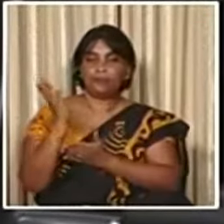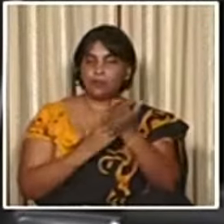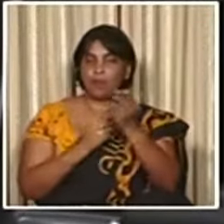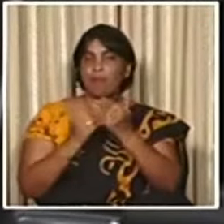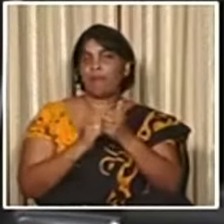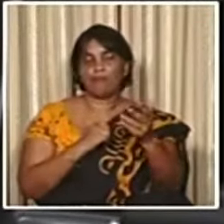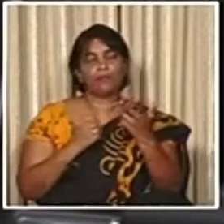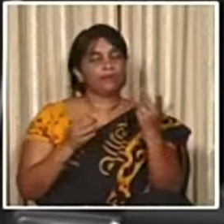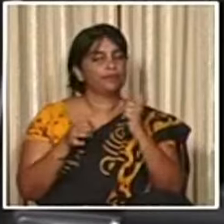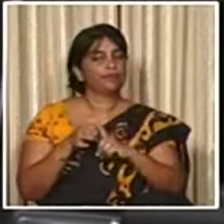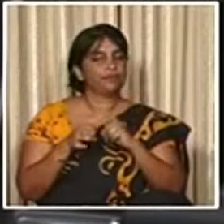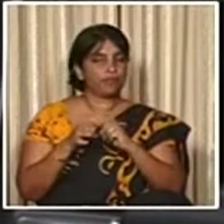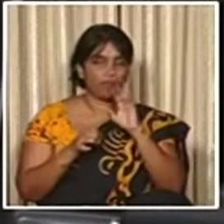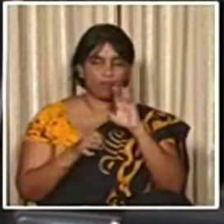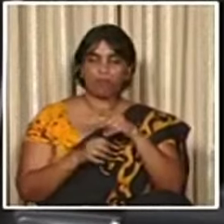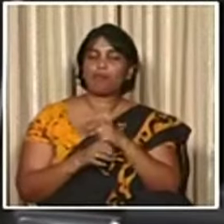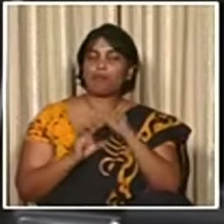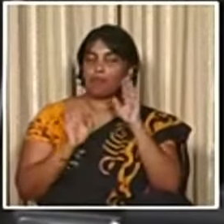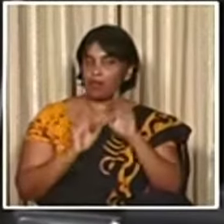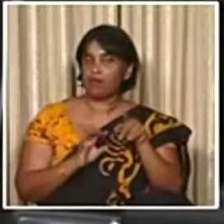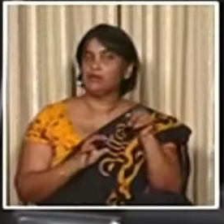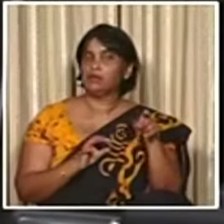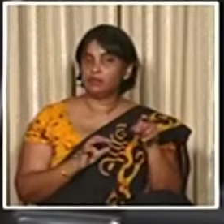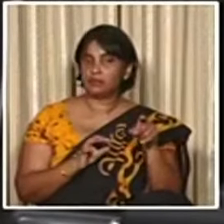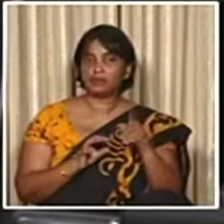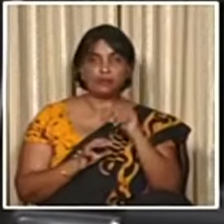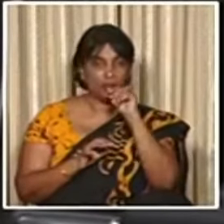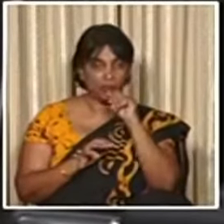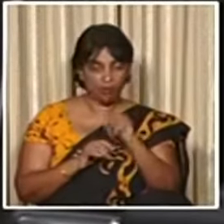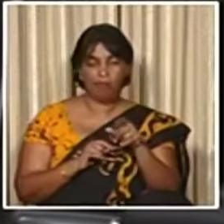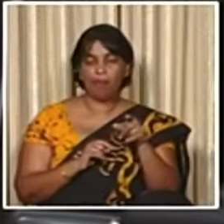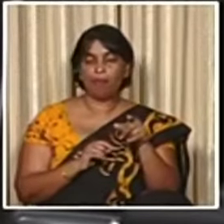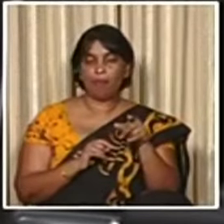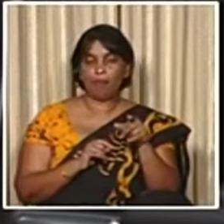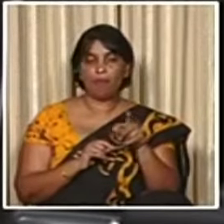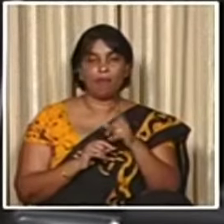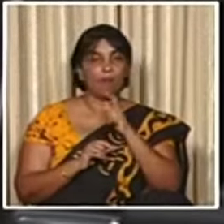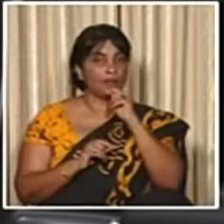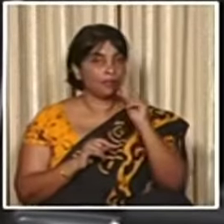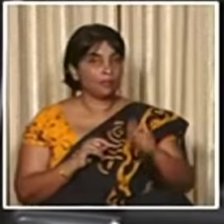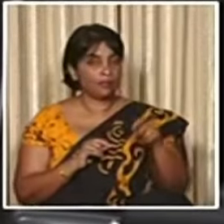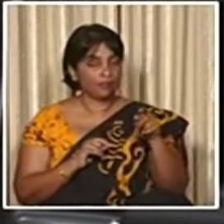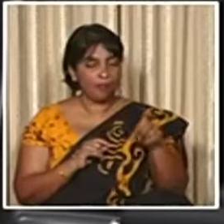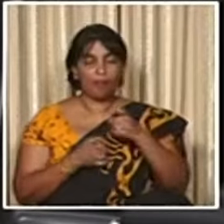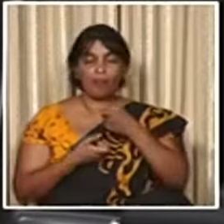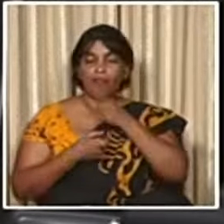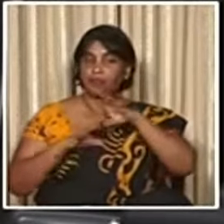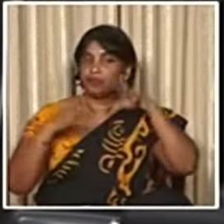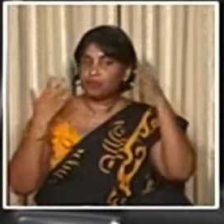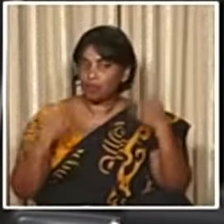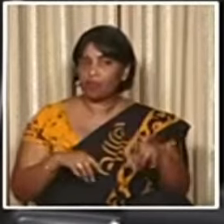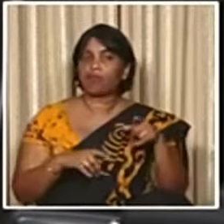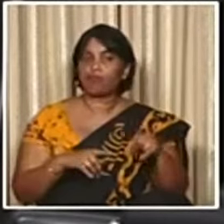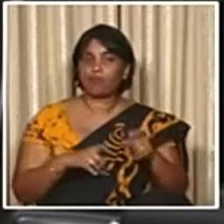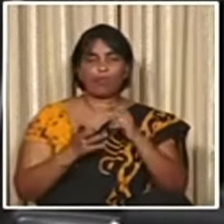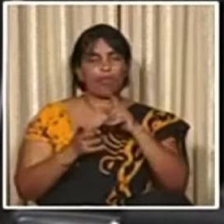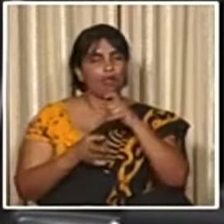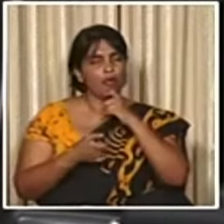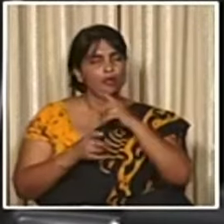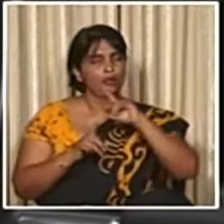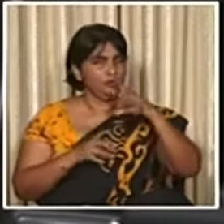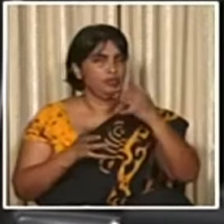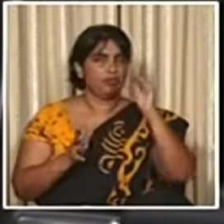කරගෙන කරන්න බැරි ප්‍රශ්නේ ප්‍රායෝගිකව තියෙනවා. හැබැයි ඒක සාධාරණයි. විනිසුරවරයෙක් නඩුවක් අහලා ඉවරනාට පස්සේ නඩු 100